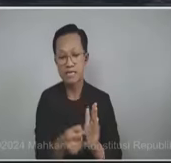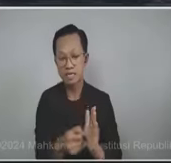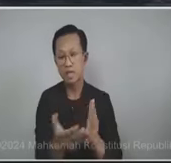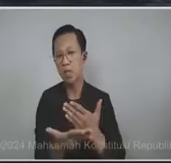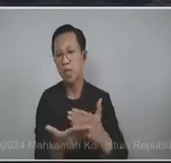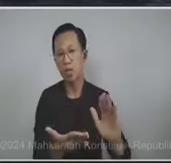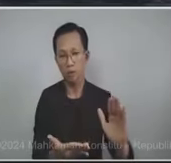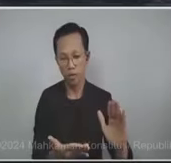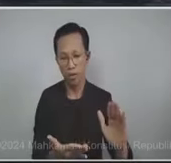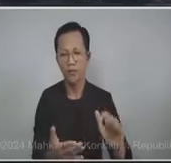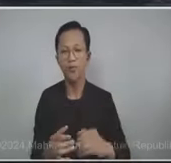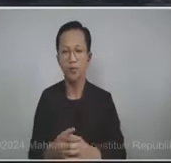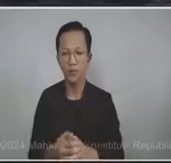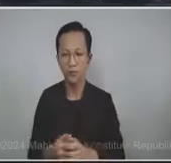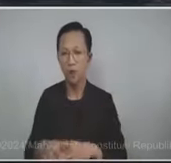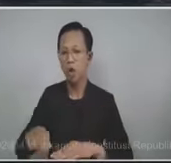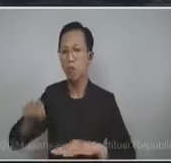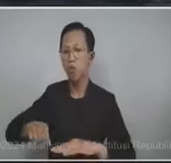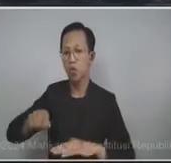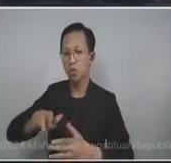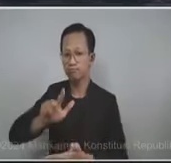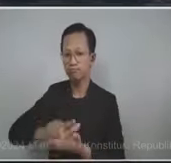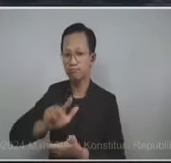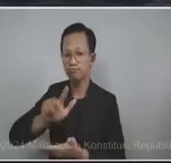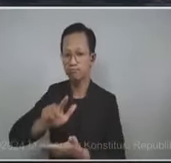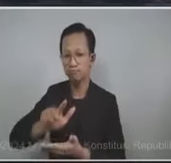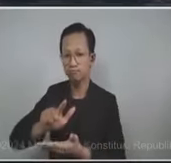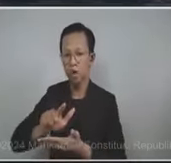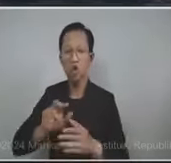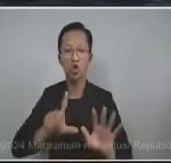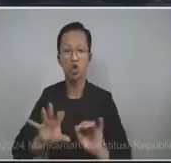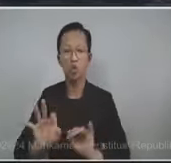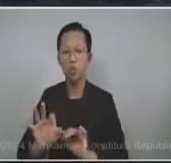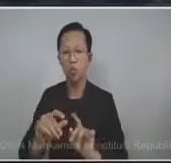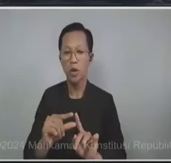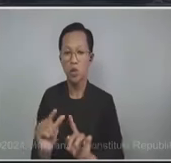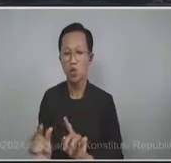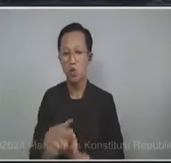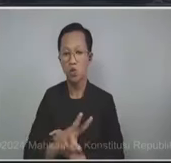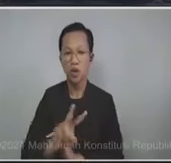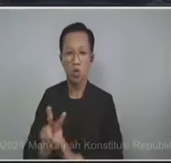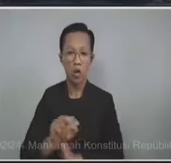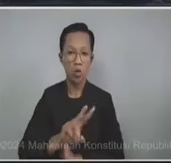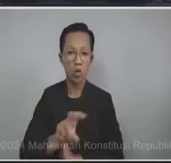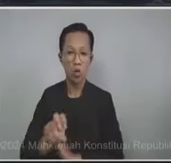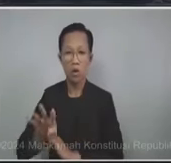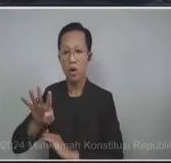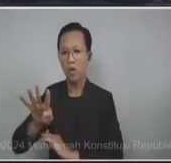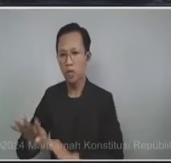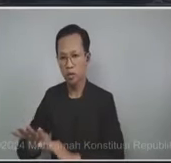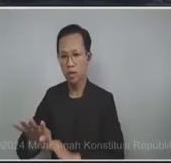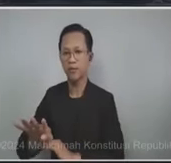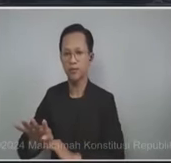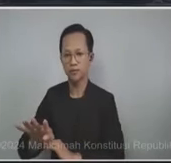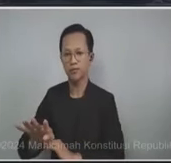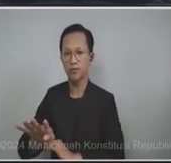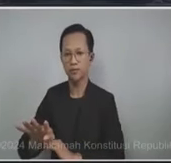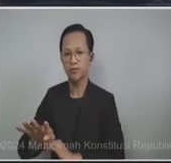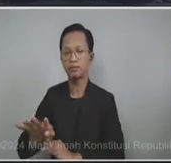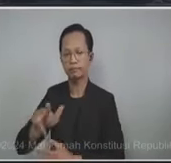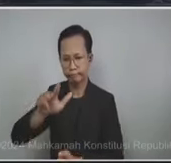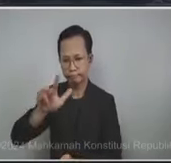hukum putusan Mahkamah Konstitusi nomor 70/ pu garar 22 Romawi Gar 20024